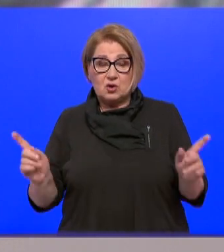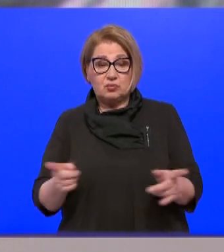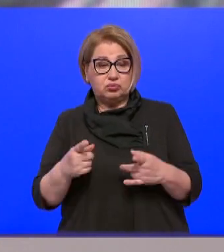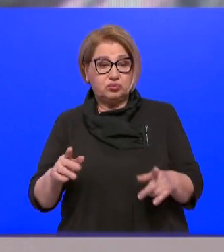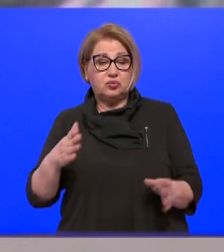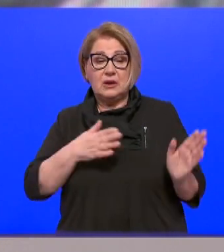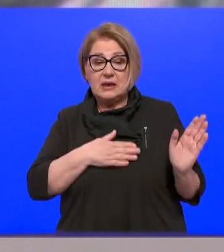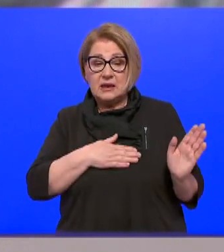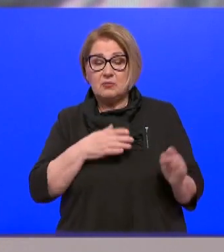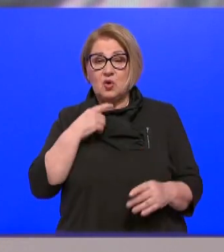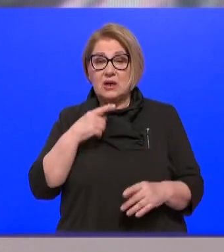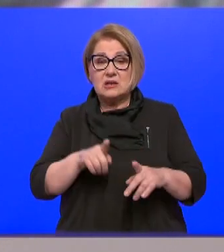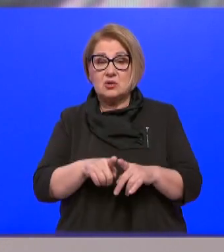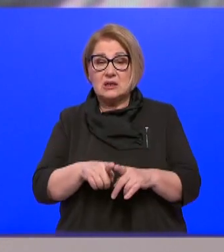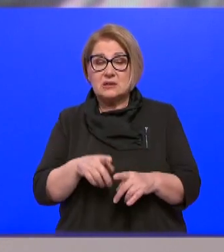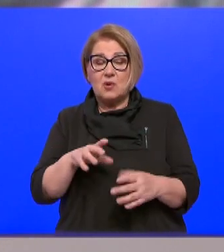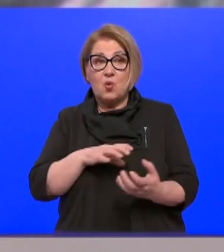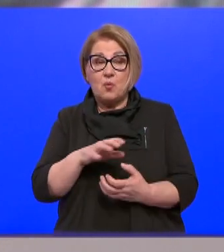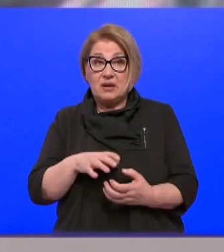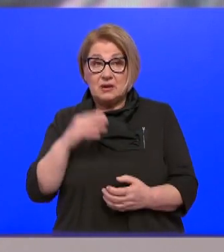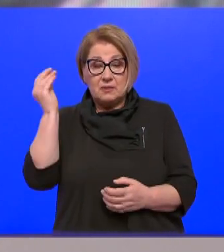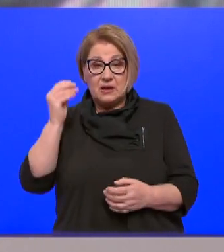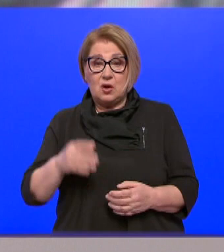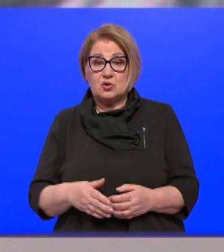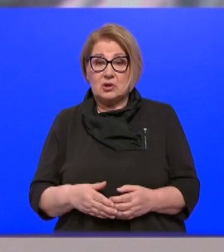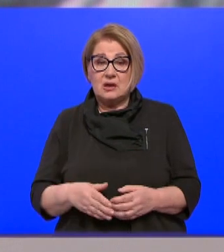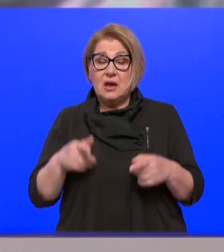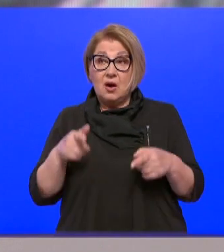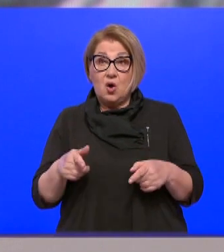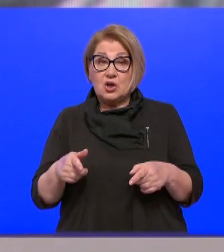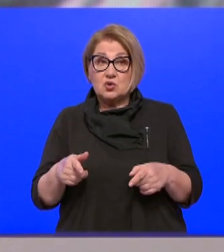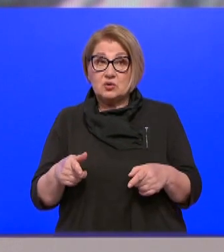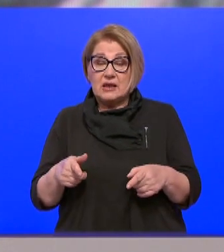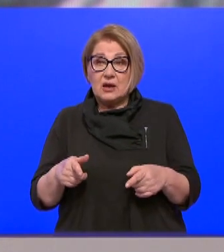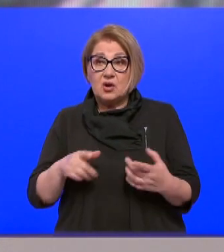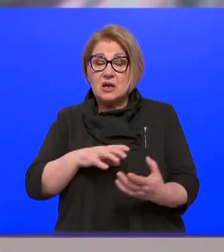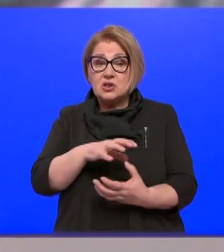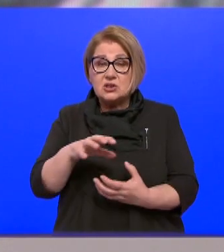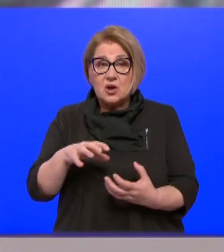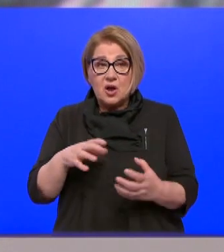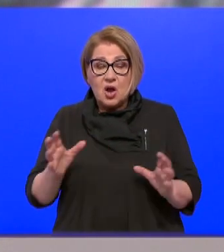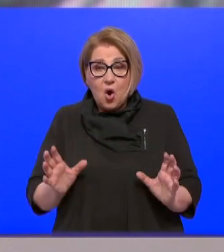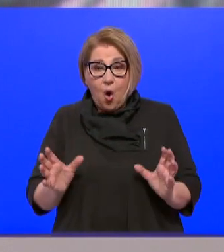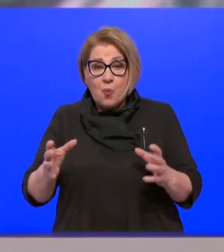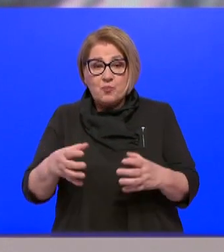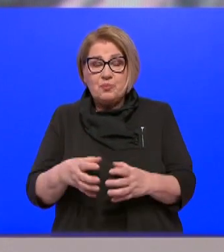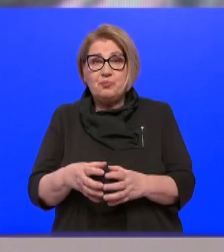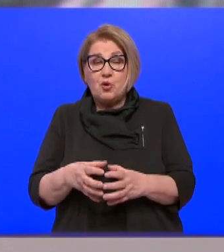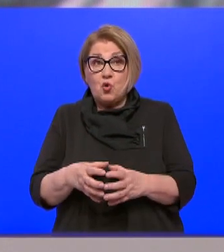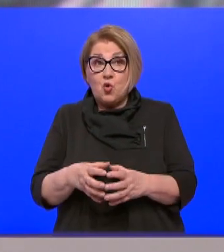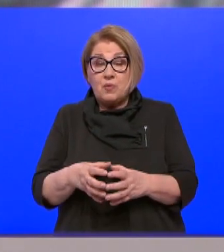nacionalnu himnu učili smo u svojim obiteljima. One su te koje nas okupljaju oko obiteljskog stola, gdje smo